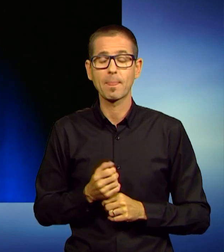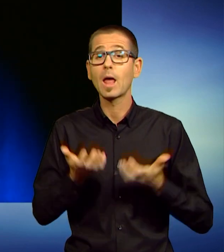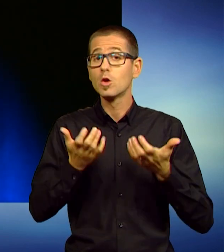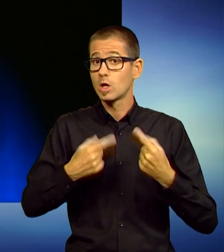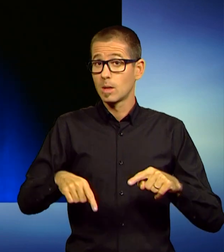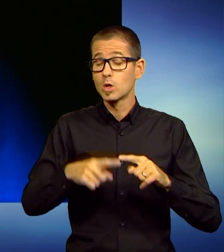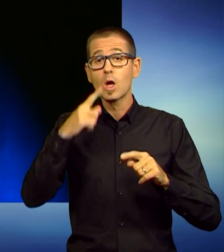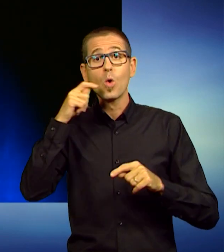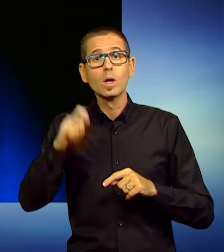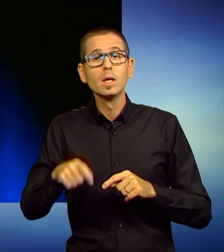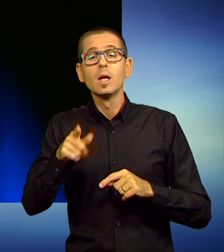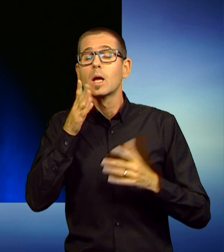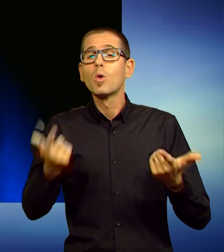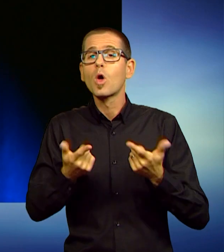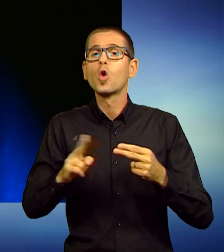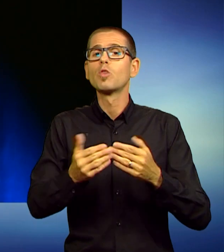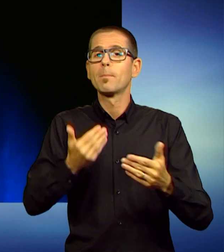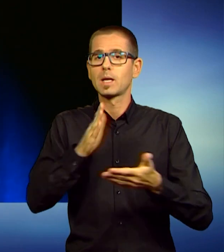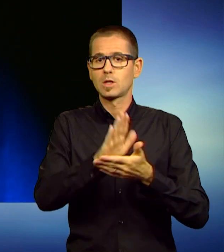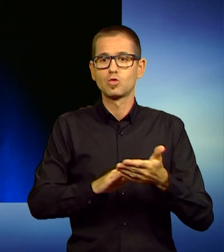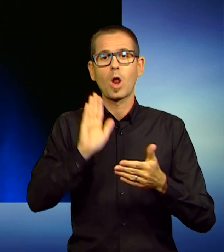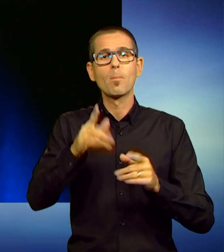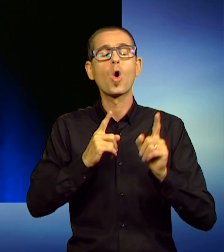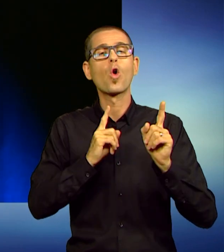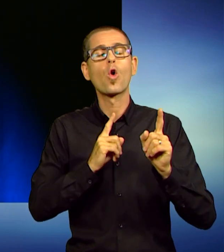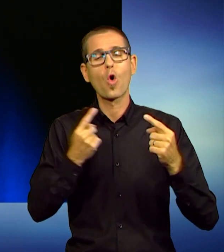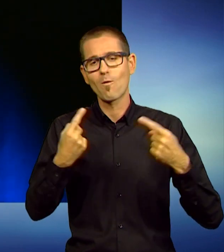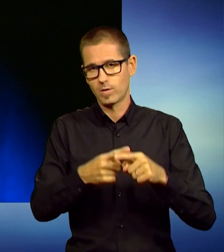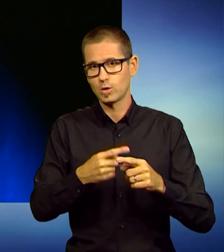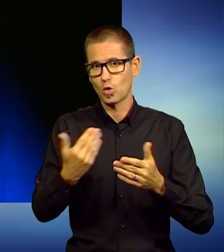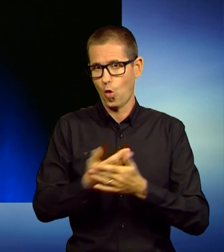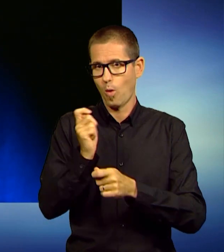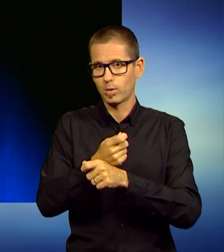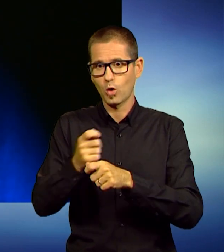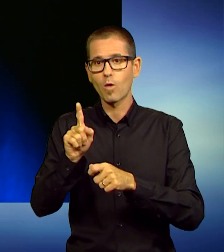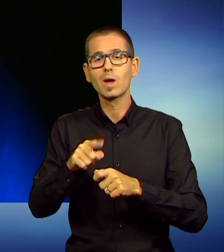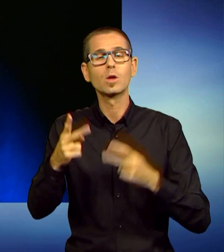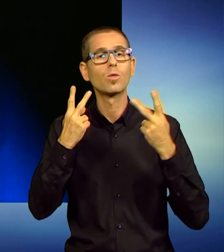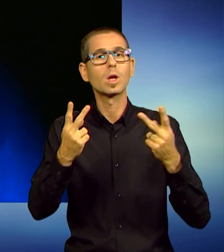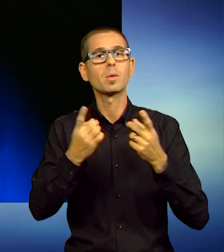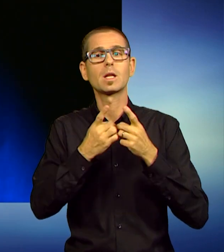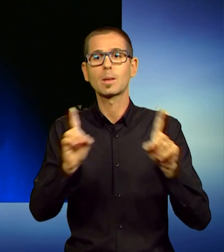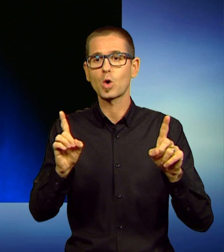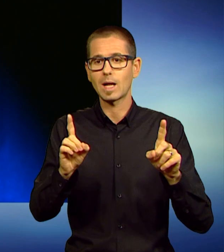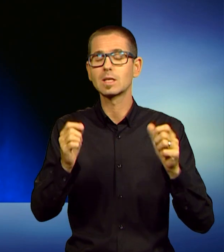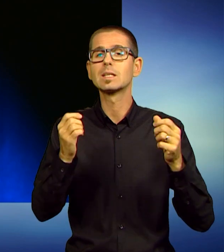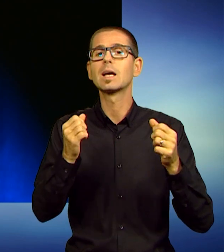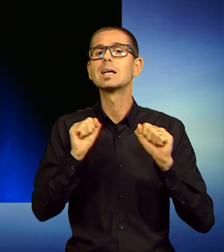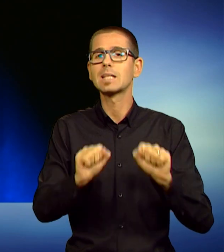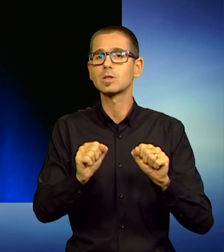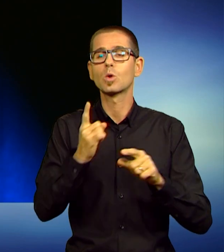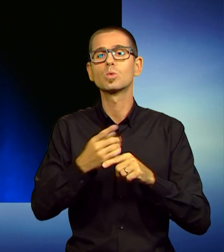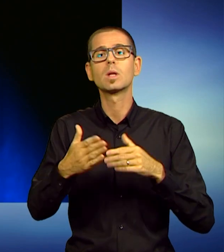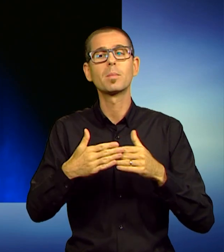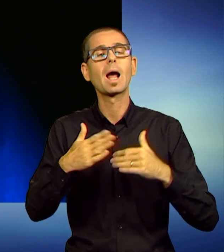Želimo si Ukrajine, ki bo lahko čim prej začela pokonfliktno obnovo ter uveljavljanje demokratičnih standardov tudi pri gradnji odnosov